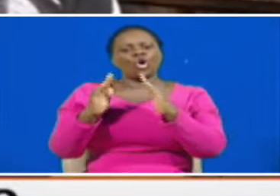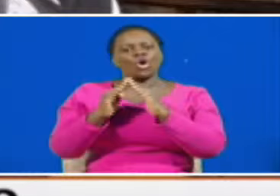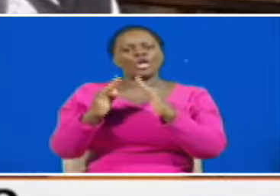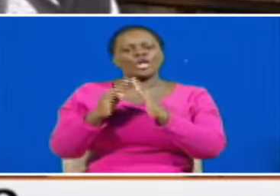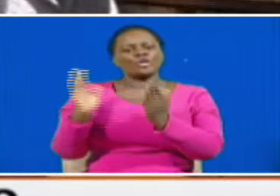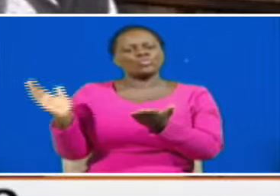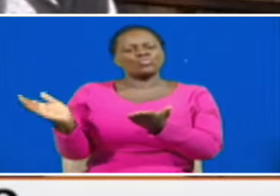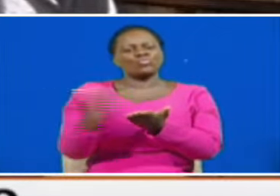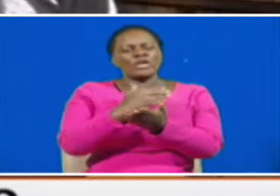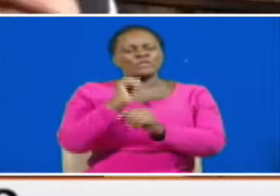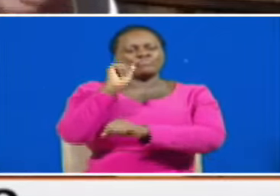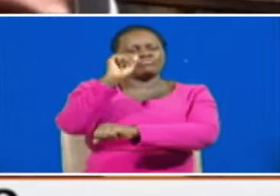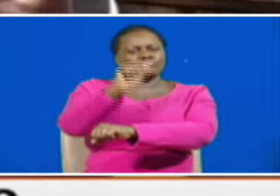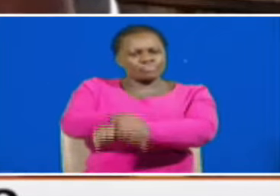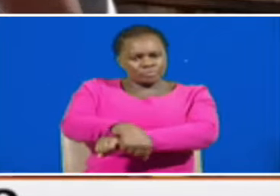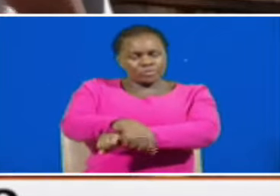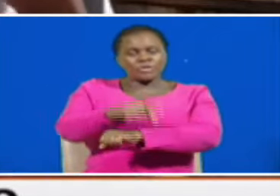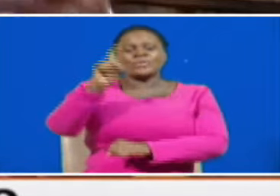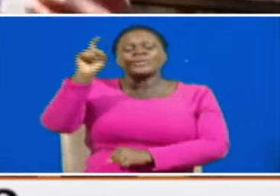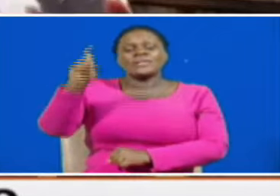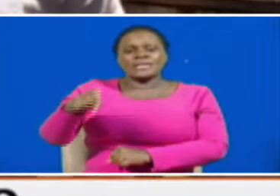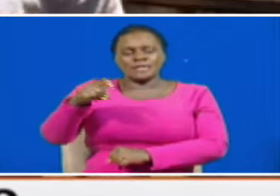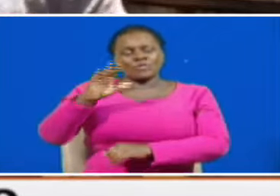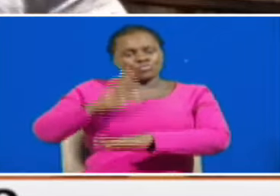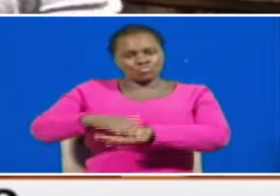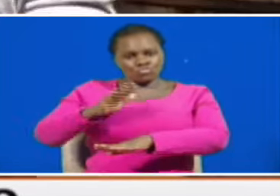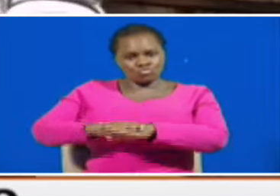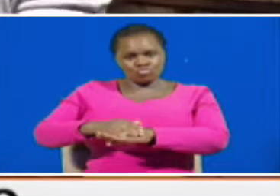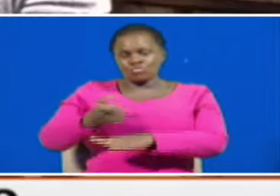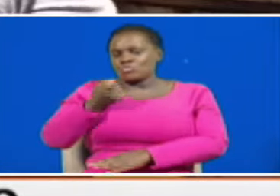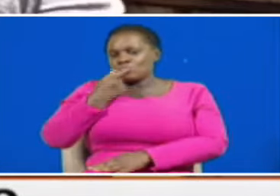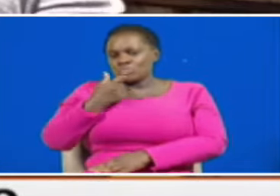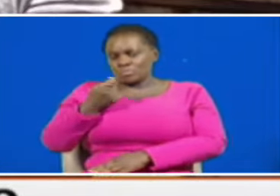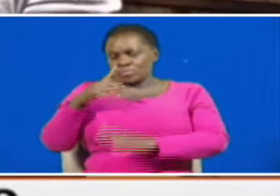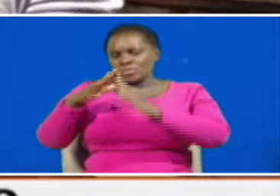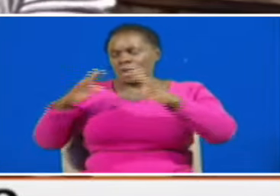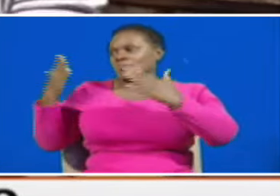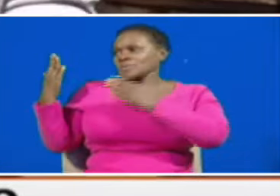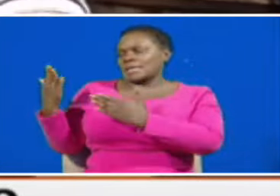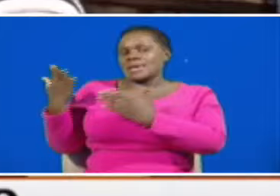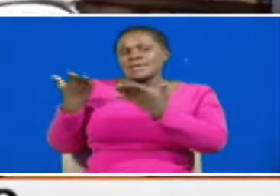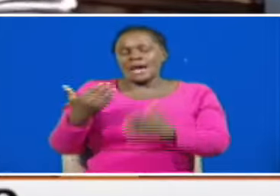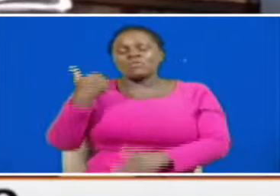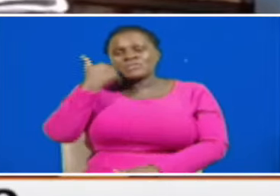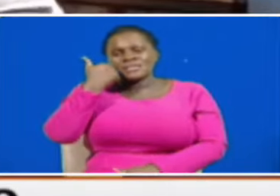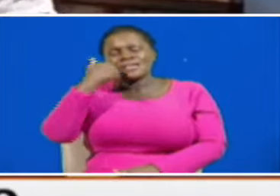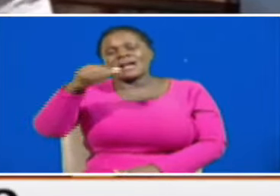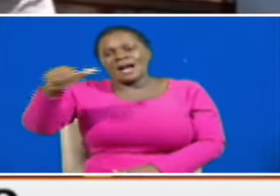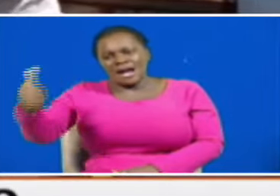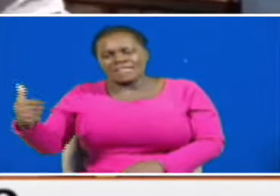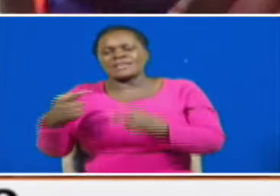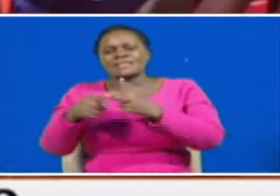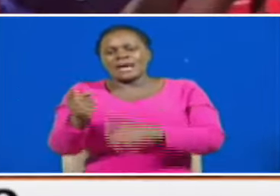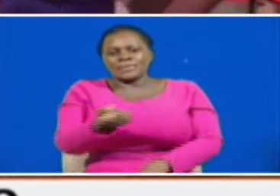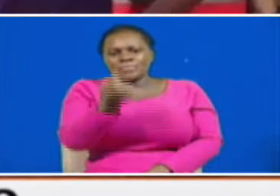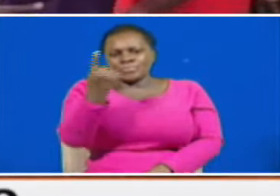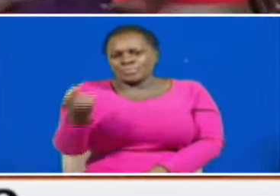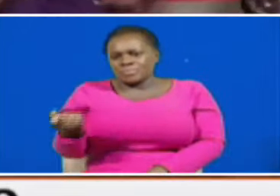ikabeba uchafu. Kwa hivyo we need proper medication ya hawa watu, manake sasa magonjwa mengine yataanza kuibuka